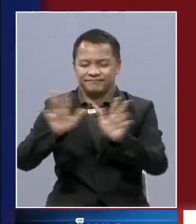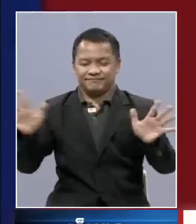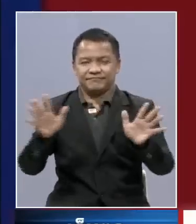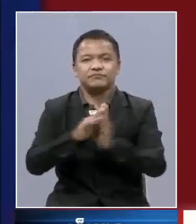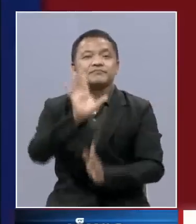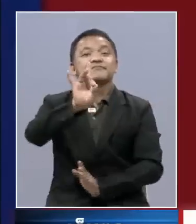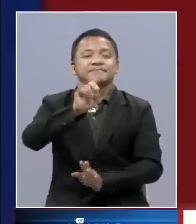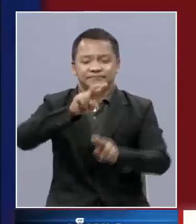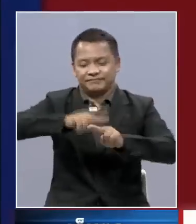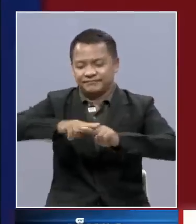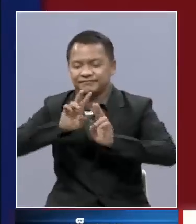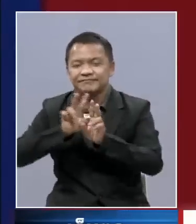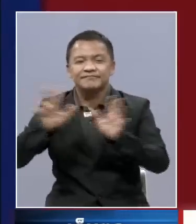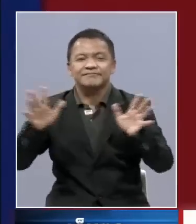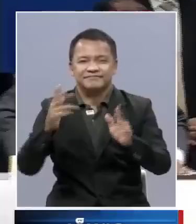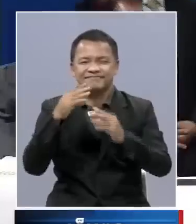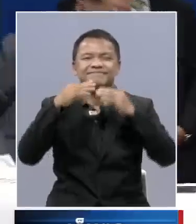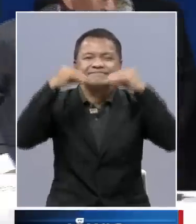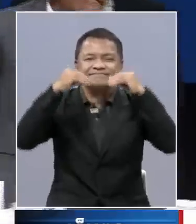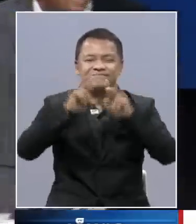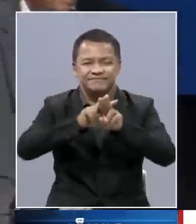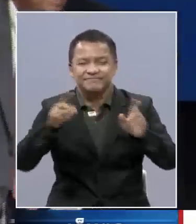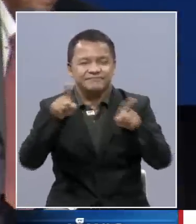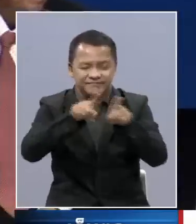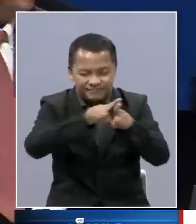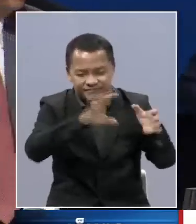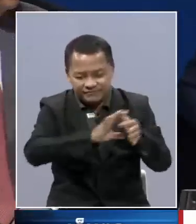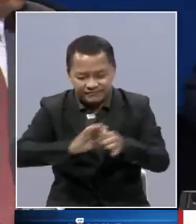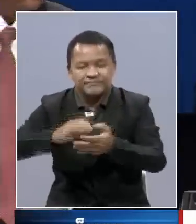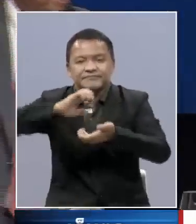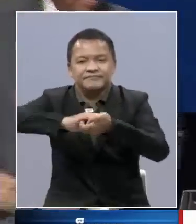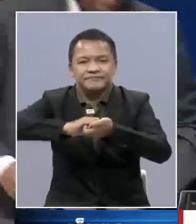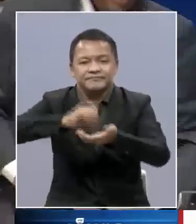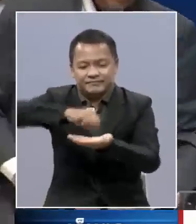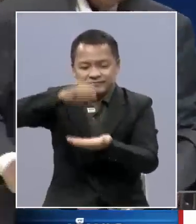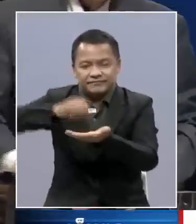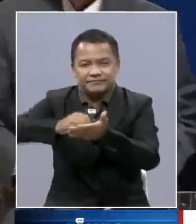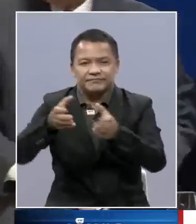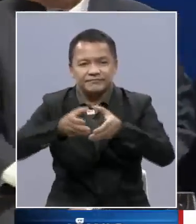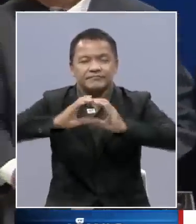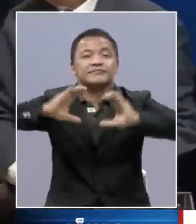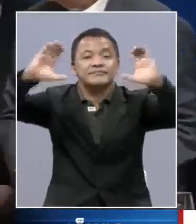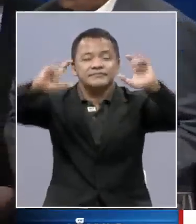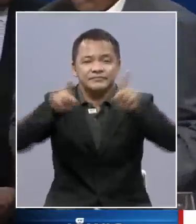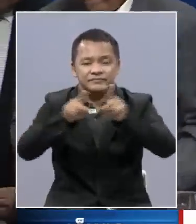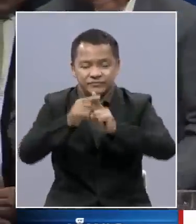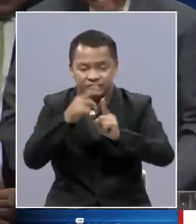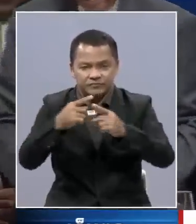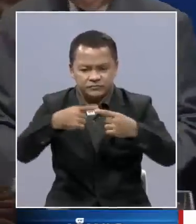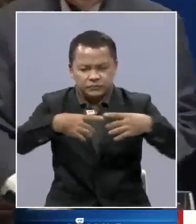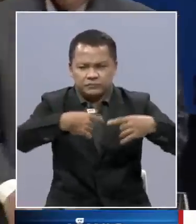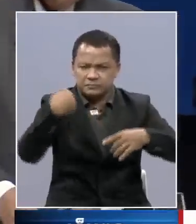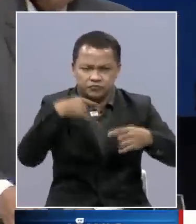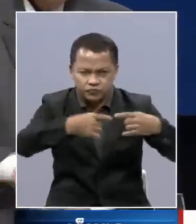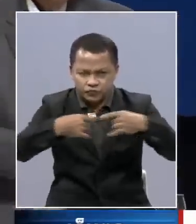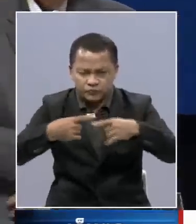า8พรรคร่วมมาแหละครับที่เห็นสอดคล้องไปในทิศทางเดียวกันจับมือเดินหน้าจัดตั้งรัฐบาลประชาธิปไตยท่ามกลางความเห็นต่างที่ยังคง